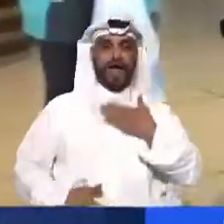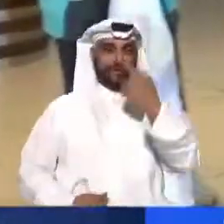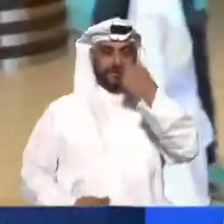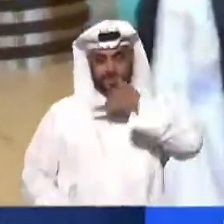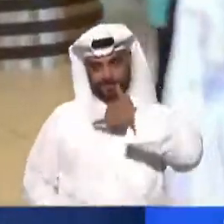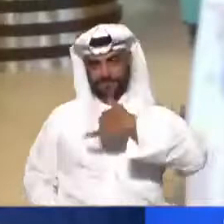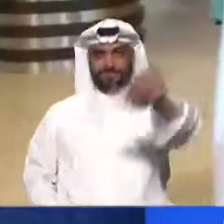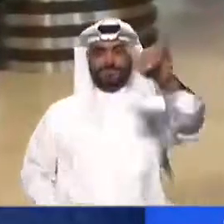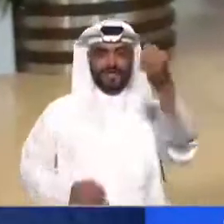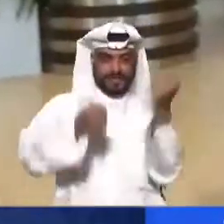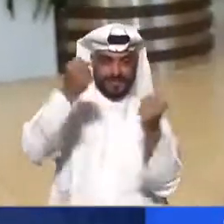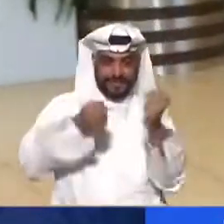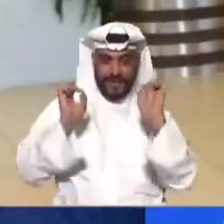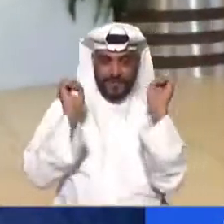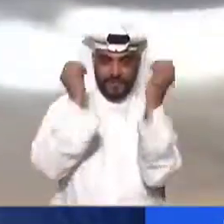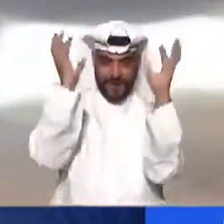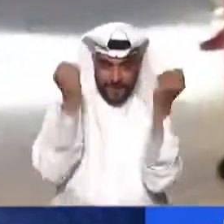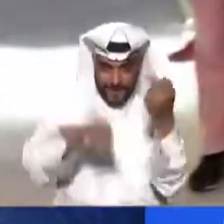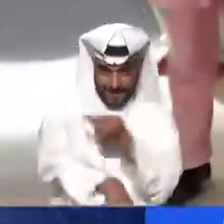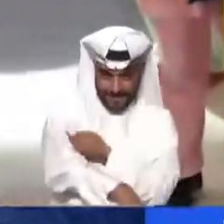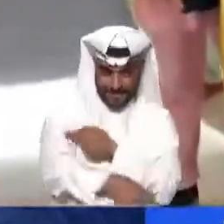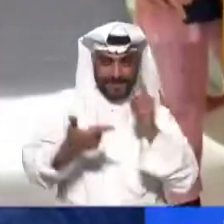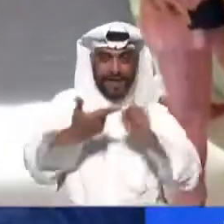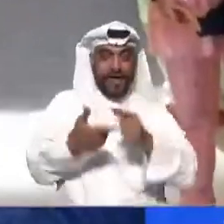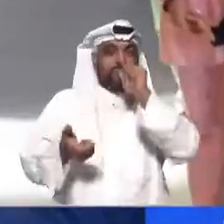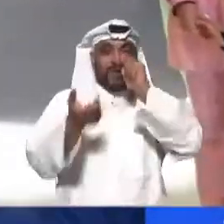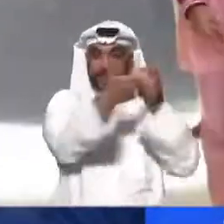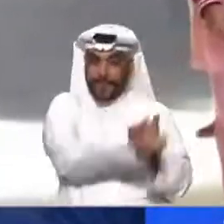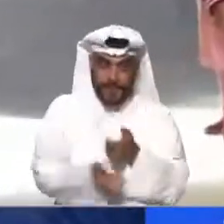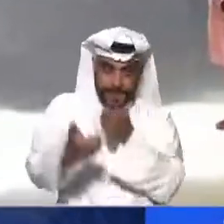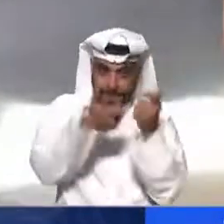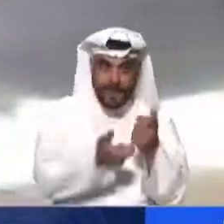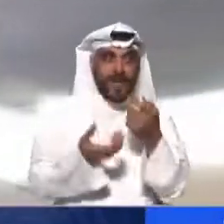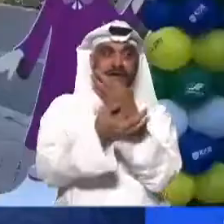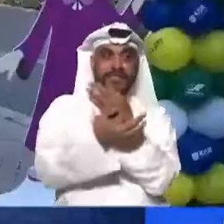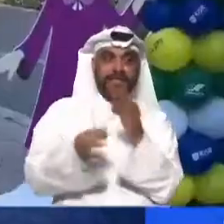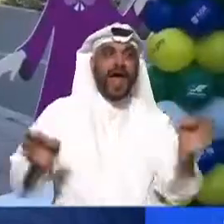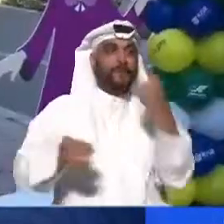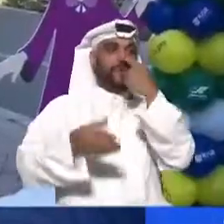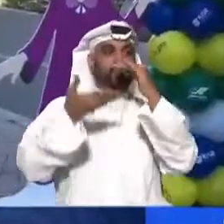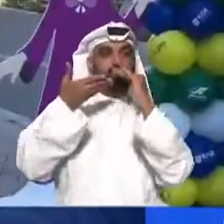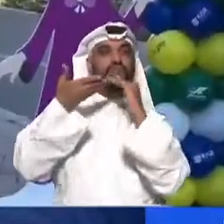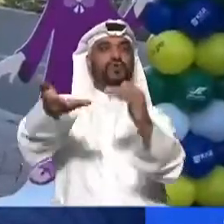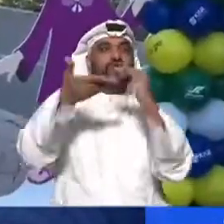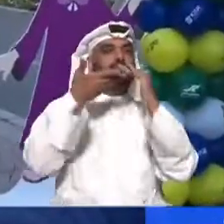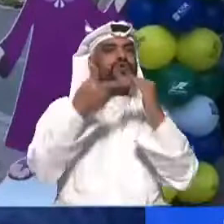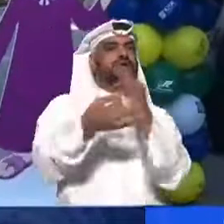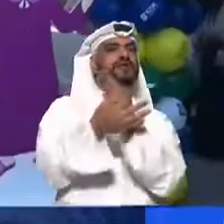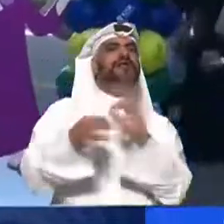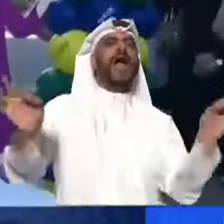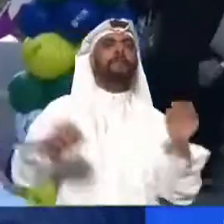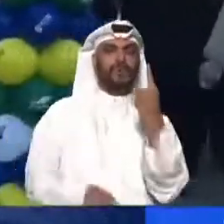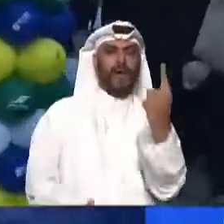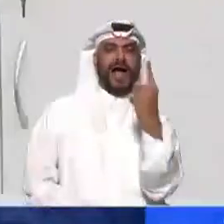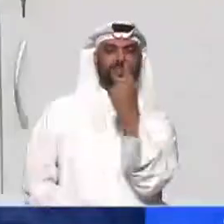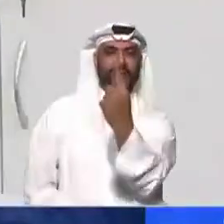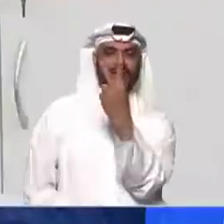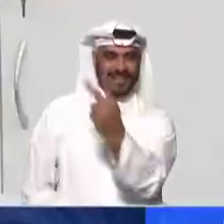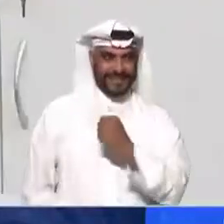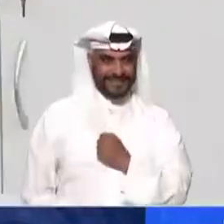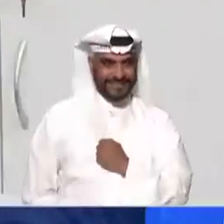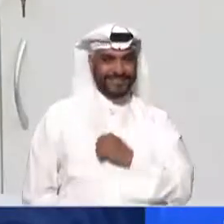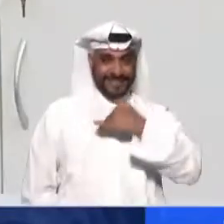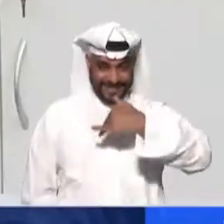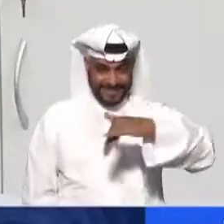أي بلاغ طوارئ أو حريق أو حادث مروري لما تتطلبه هذه الفئة من احتياجات خاصة. من خلال